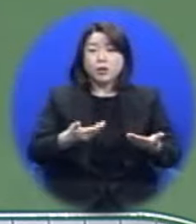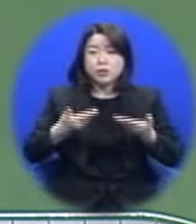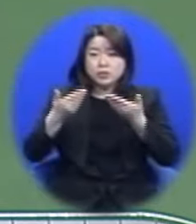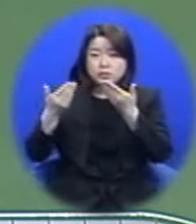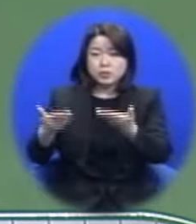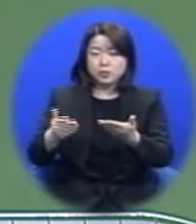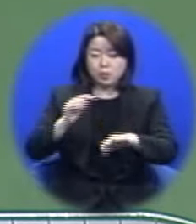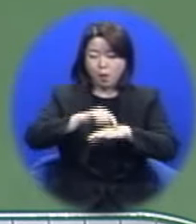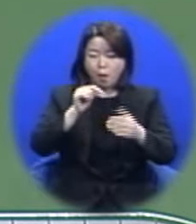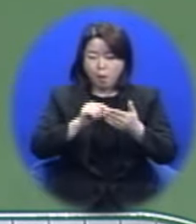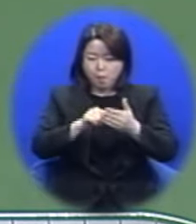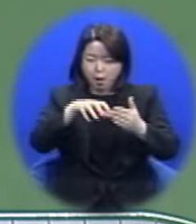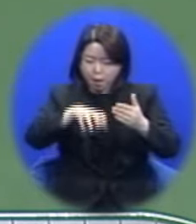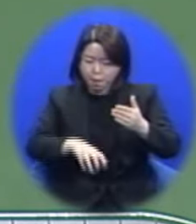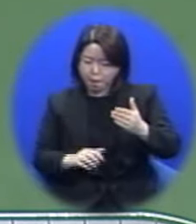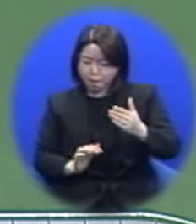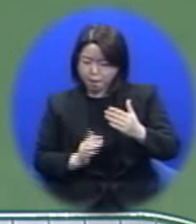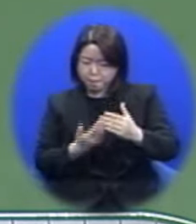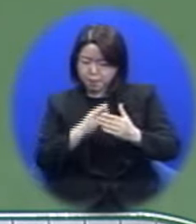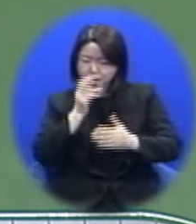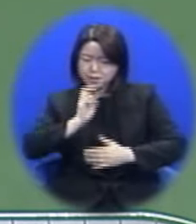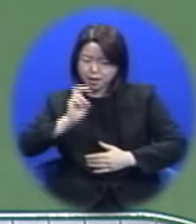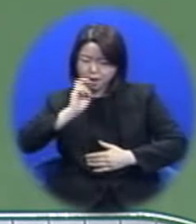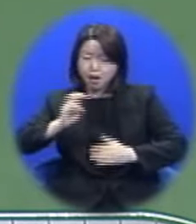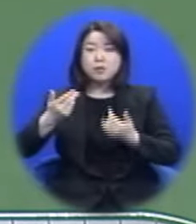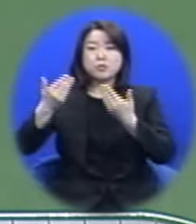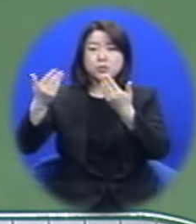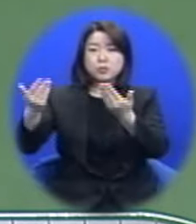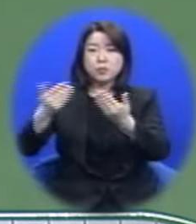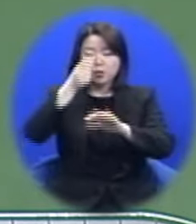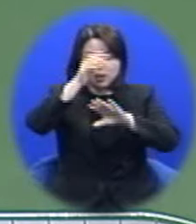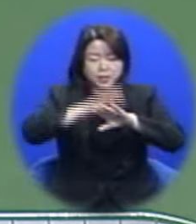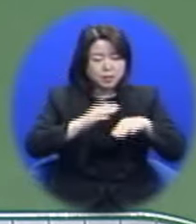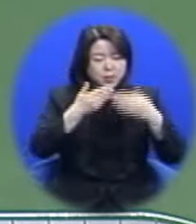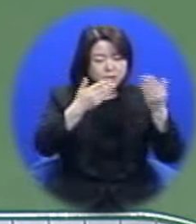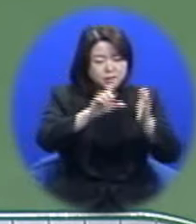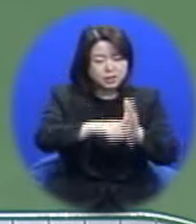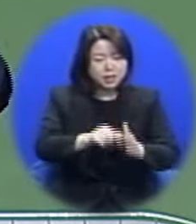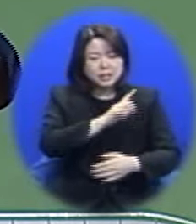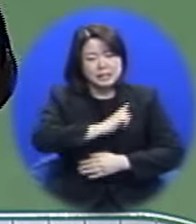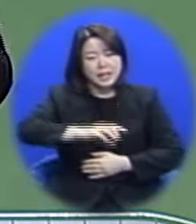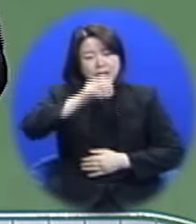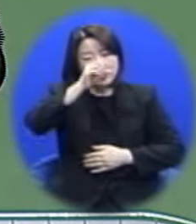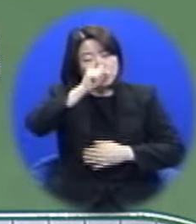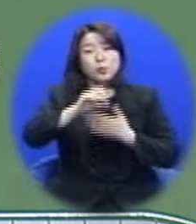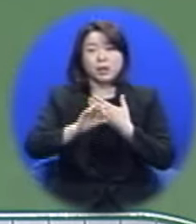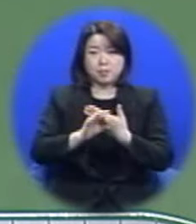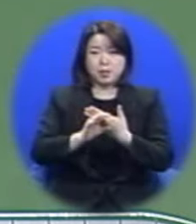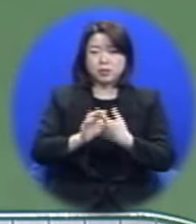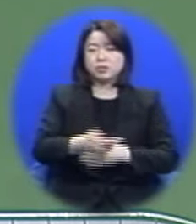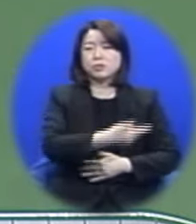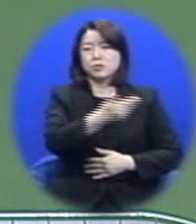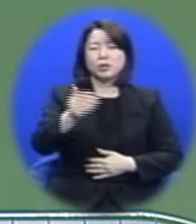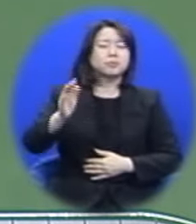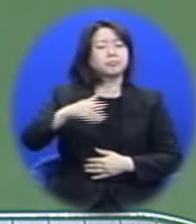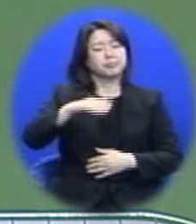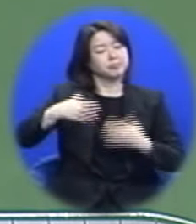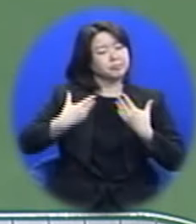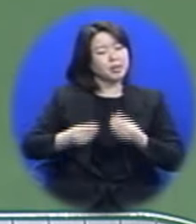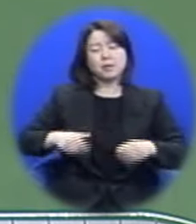마음에서부터 찬송이 나오고 예배 드리는 시간이 가장 좋으면 여러분은 절대로 낙심할 필요가